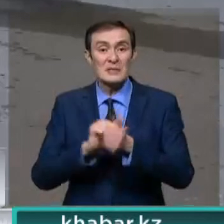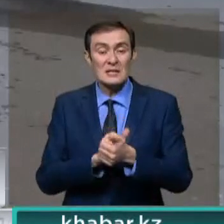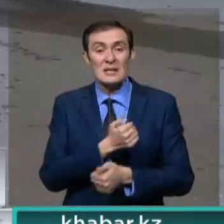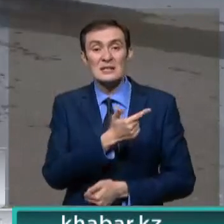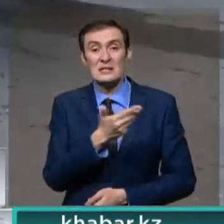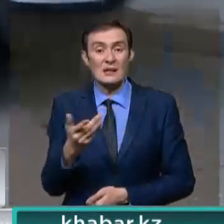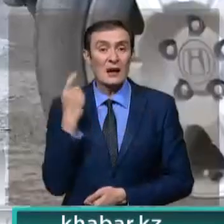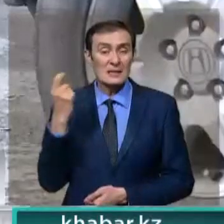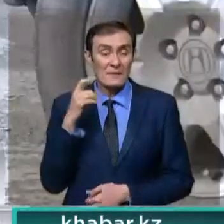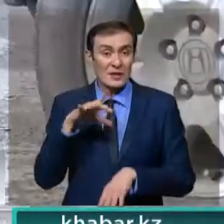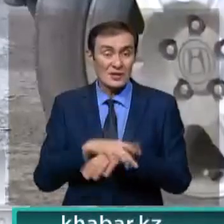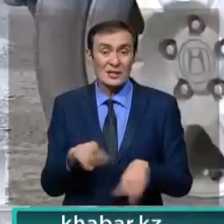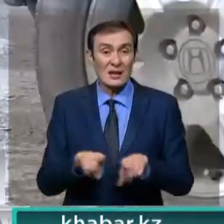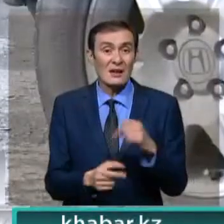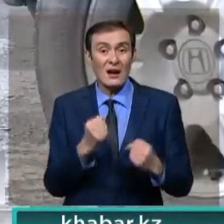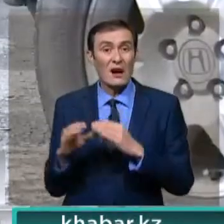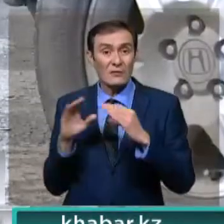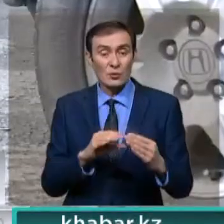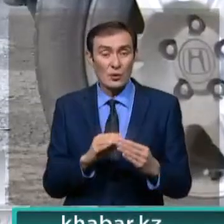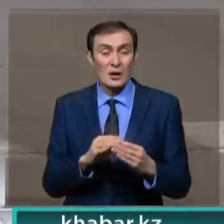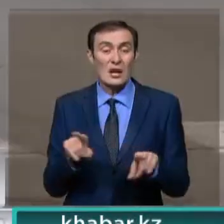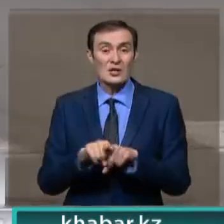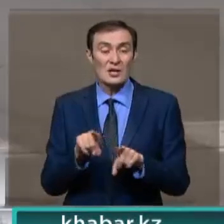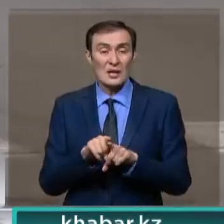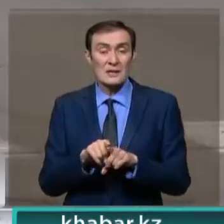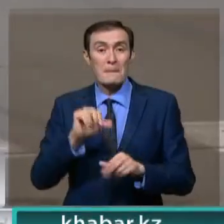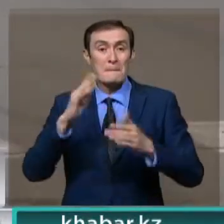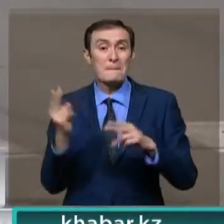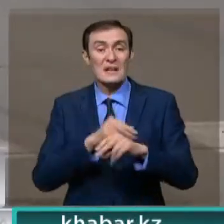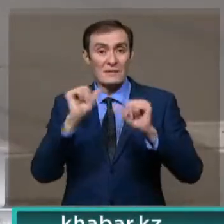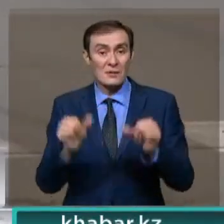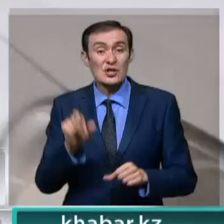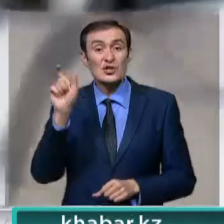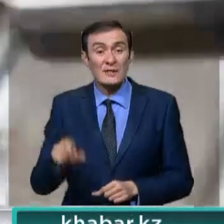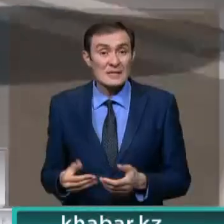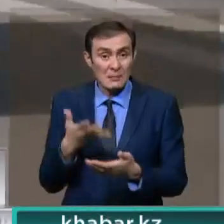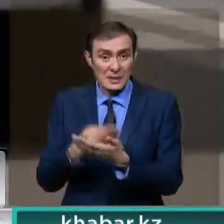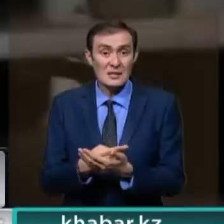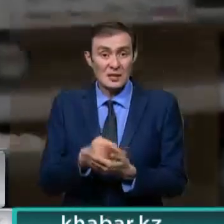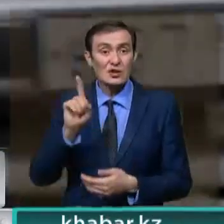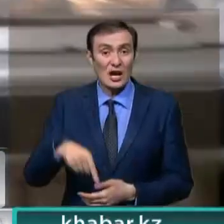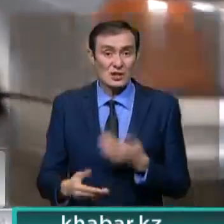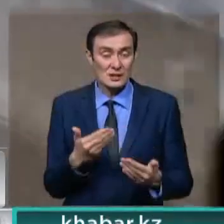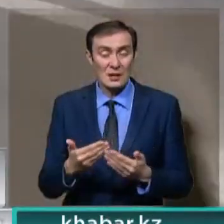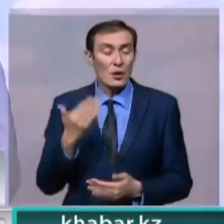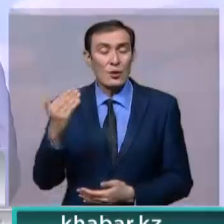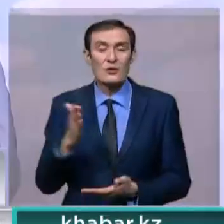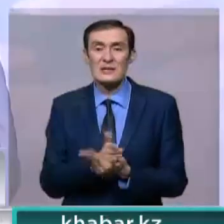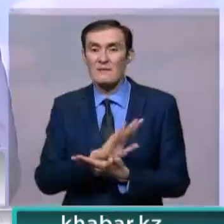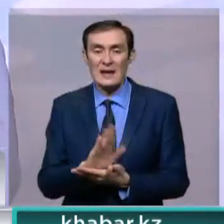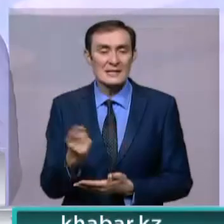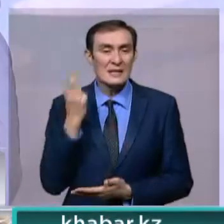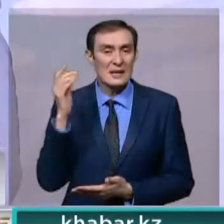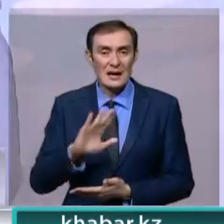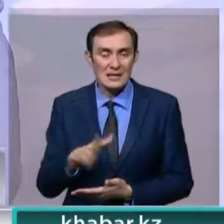несколько владельцев. Фактически такие авто висят в воздухе, даже если человек заплатил за него. Они не являются ни хозяевами,